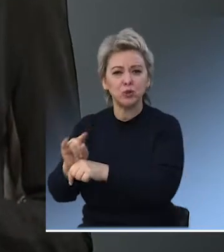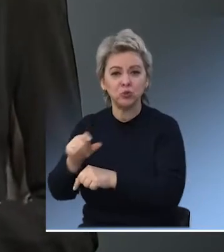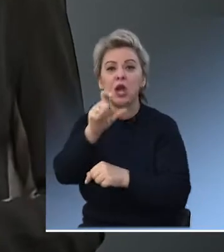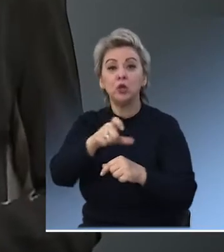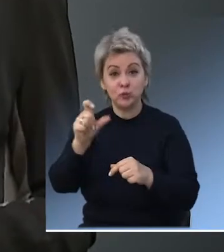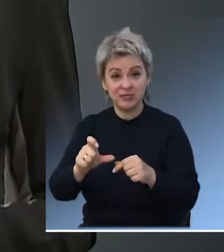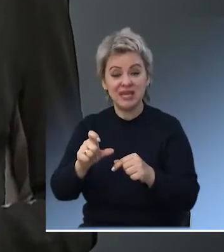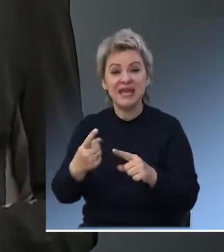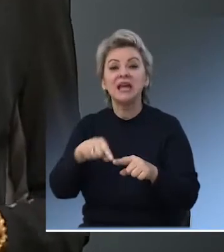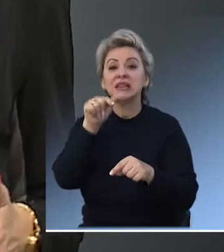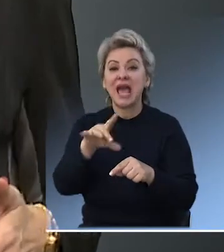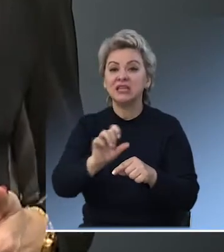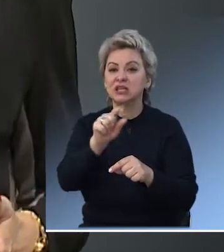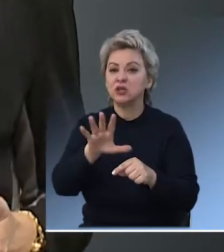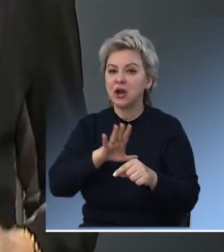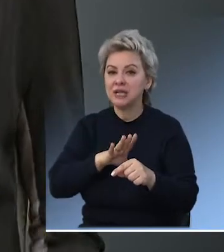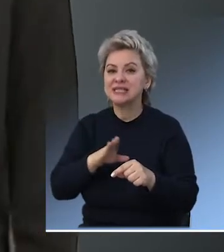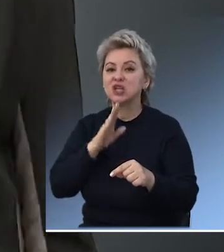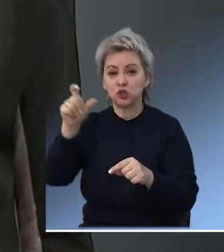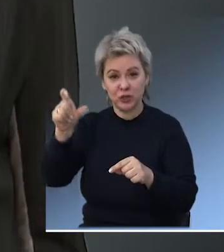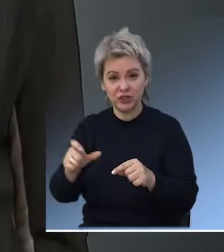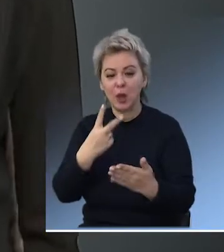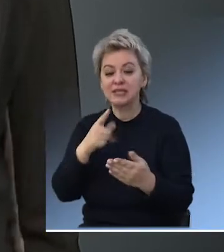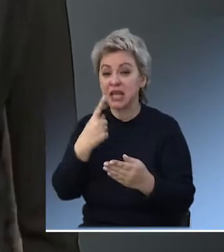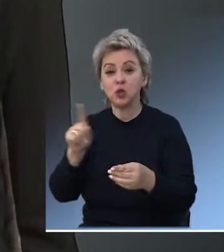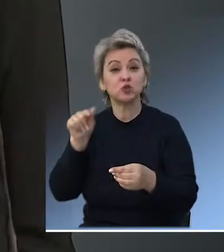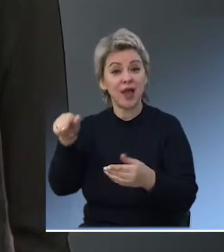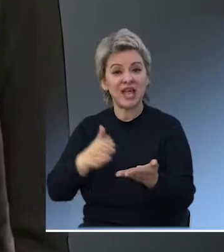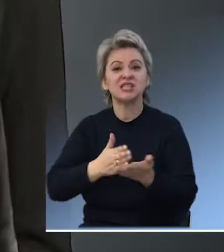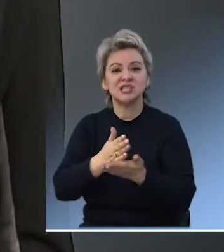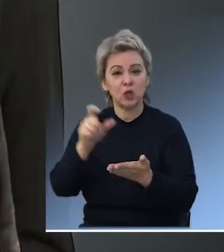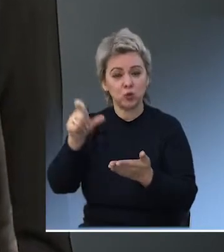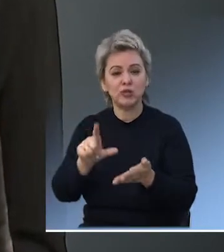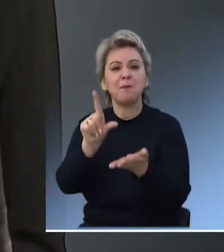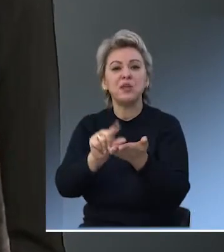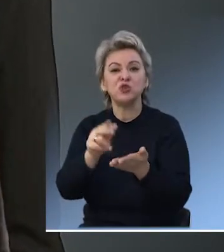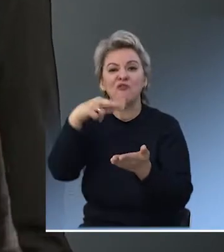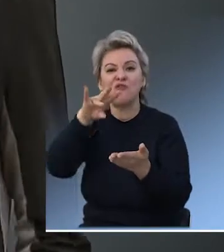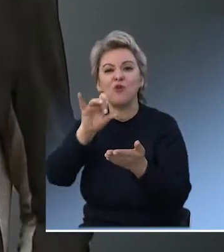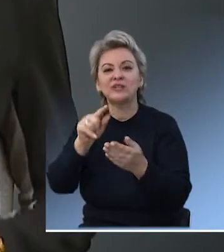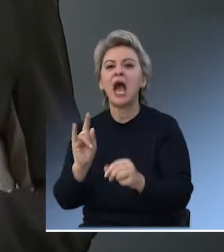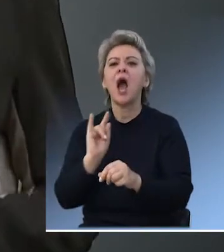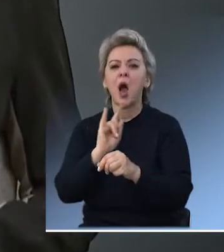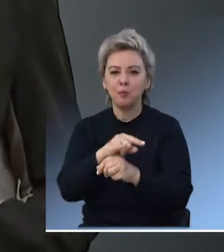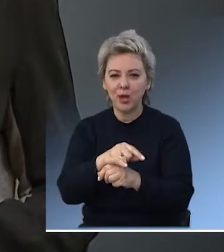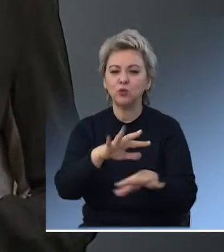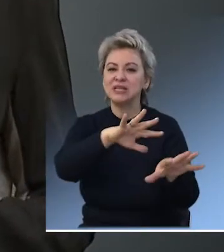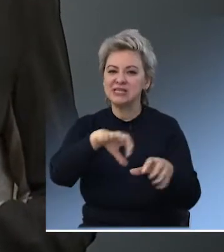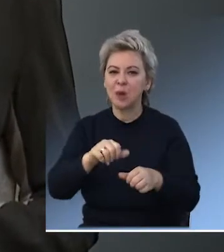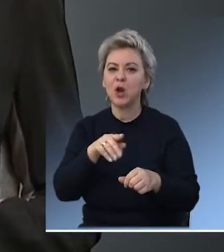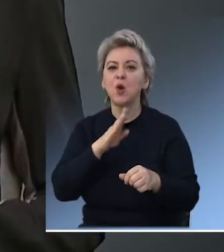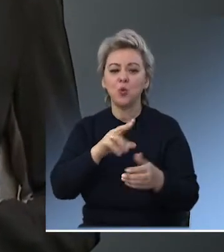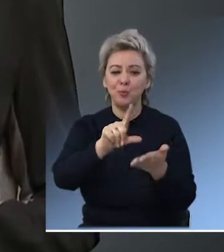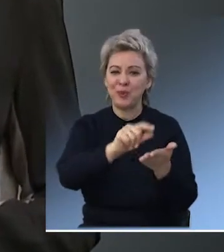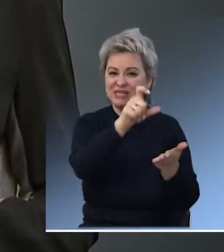обмануть доверчивых граждан. На этот раз злоумышленница представилась сотрудницей пенсионного фонда и обманом